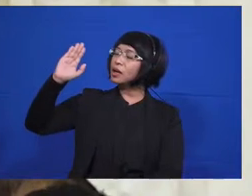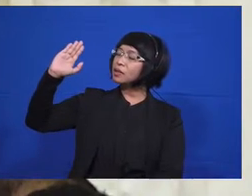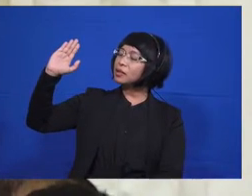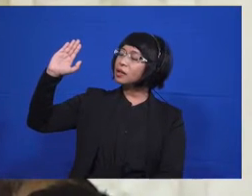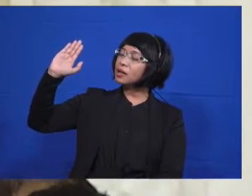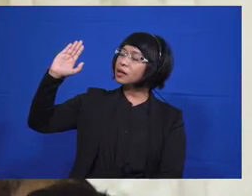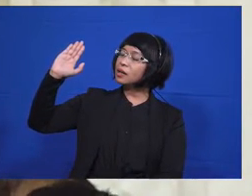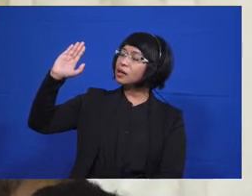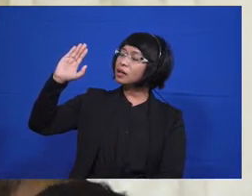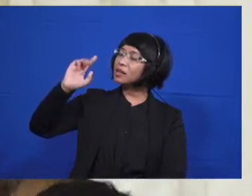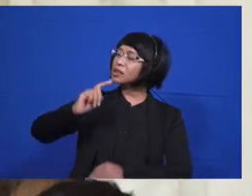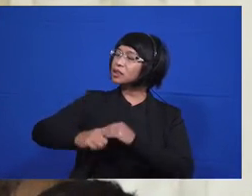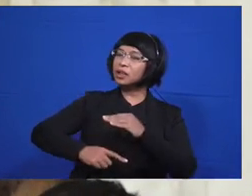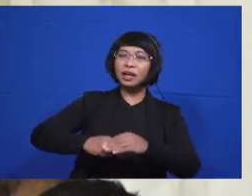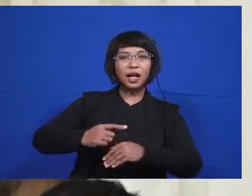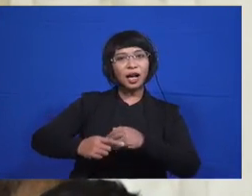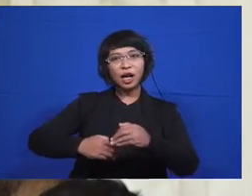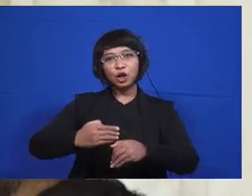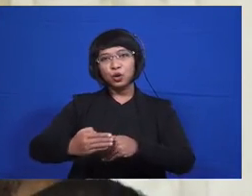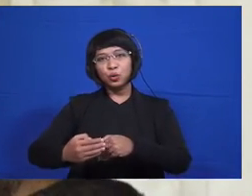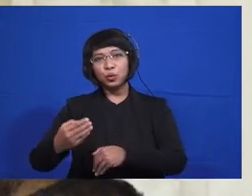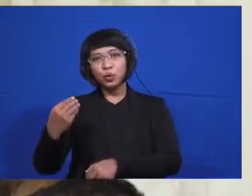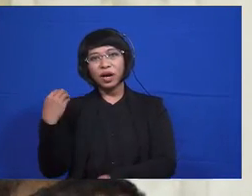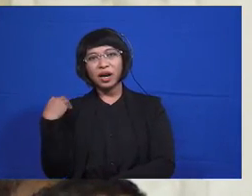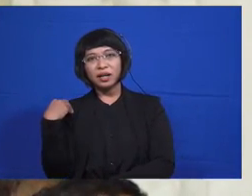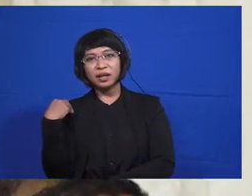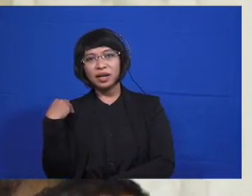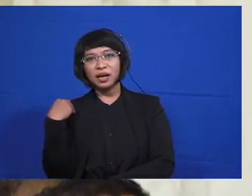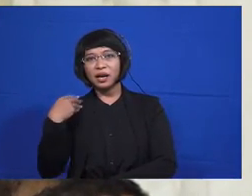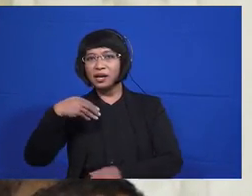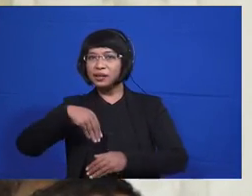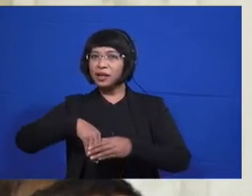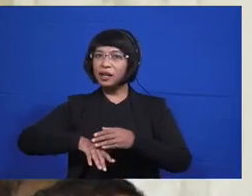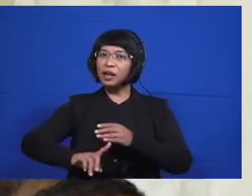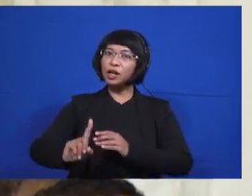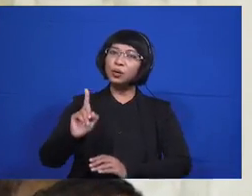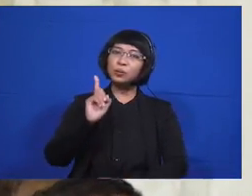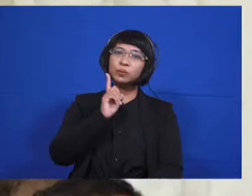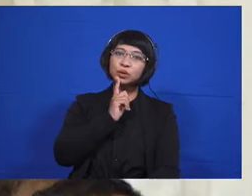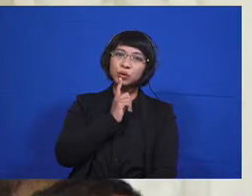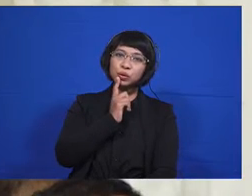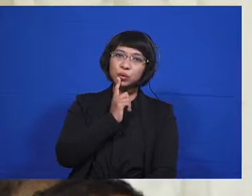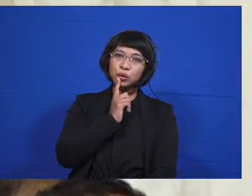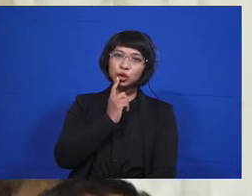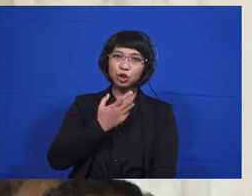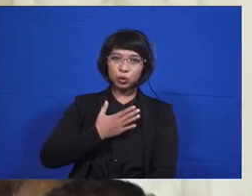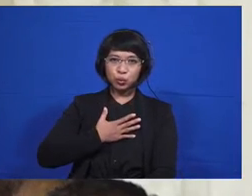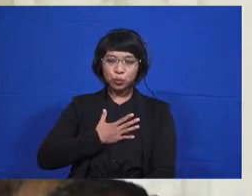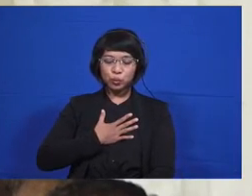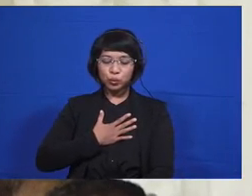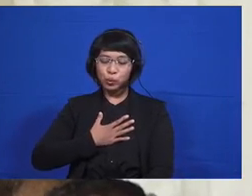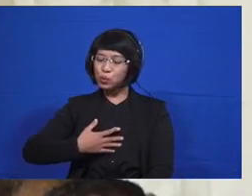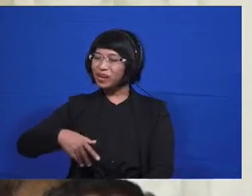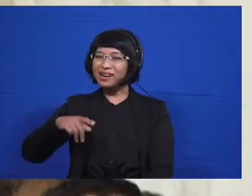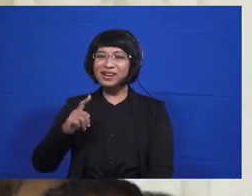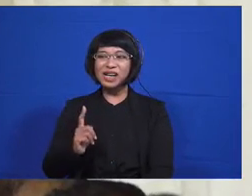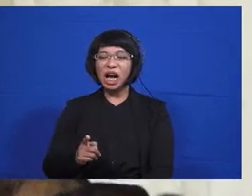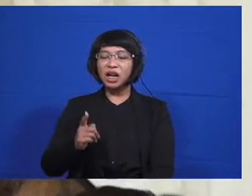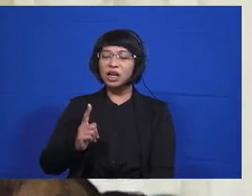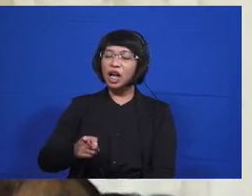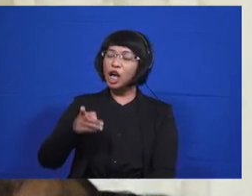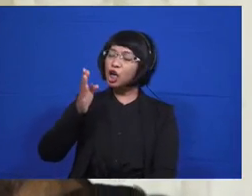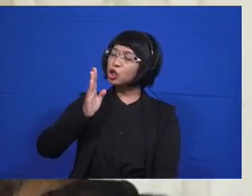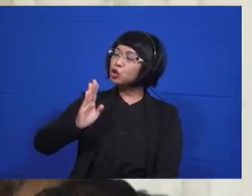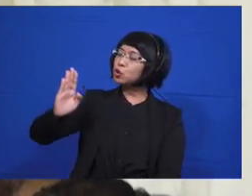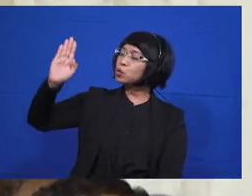Di dalam mulutku, karena Tuhan